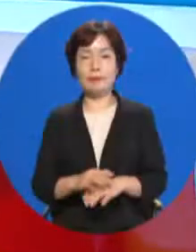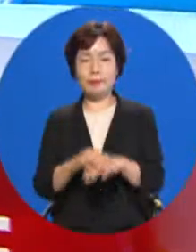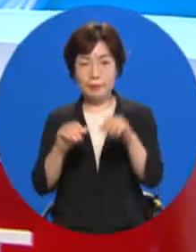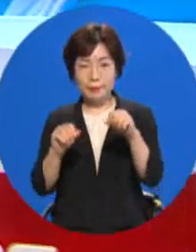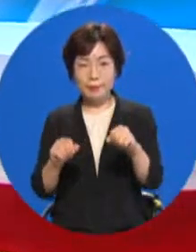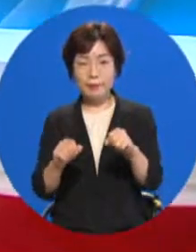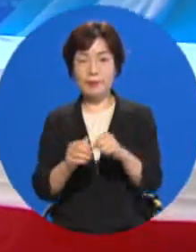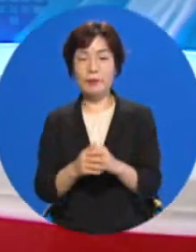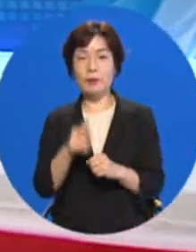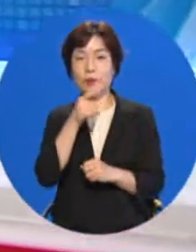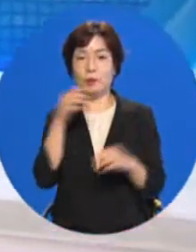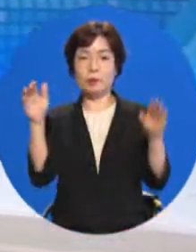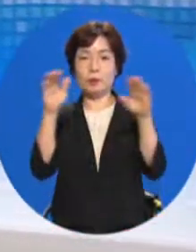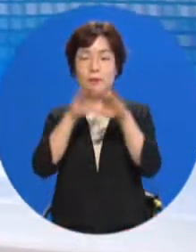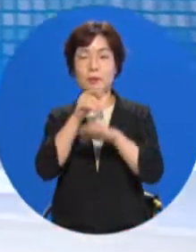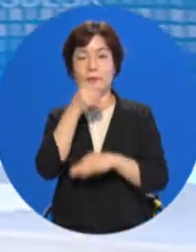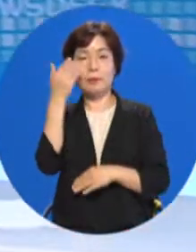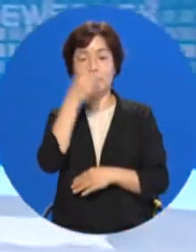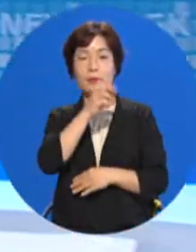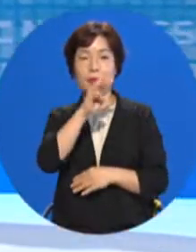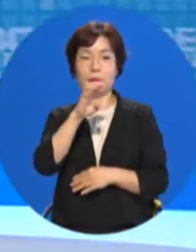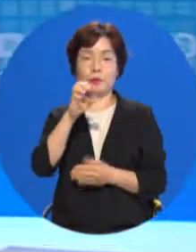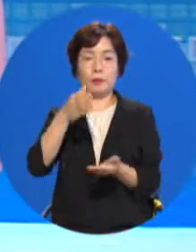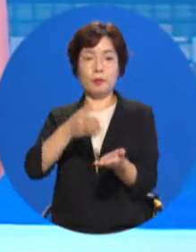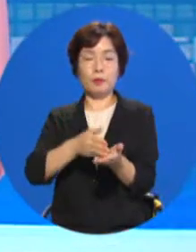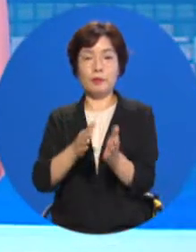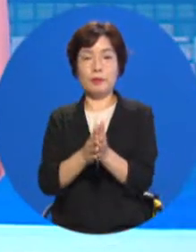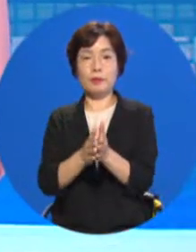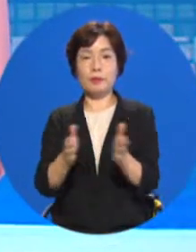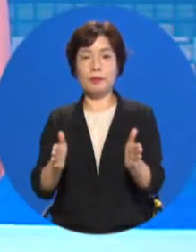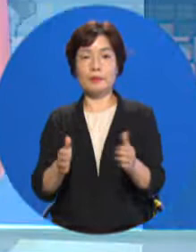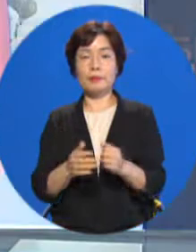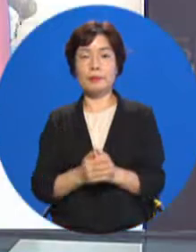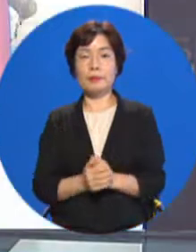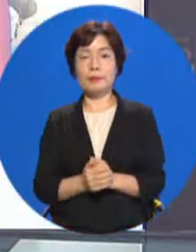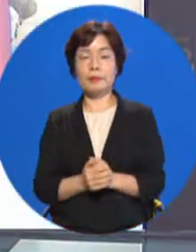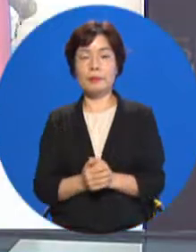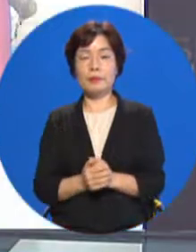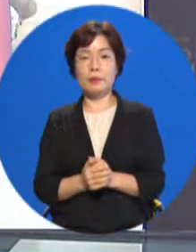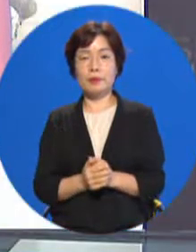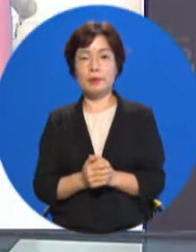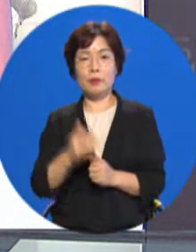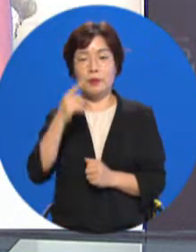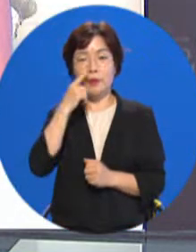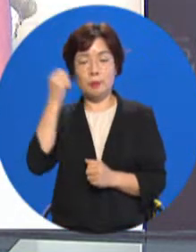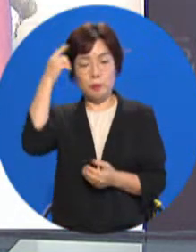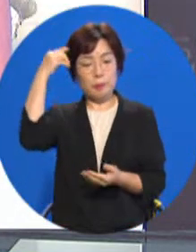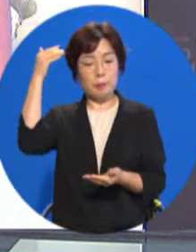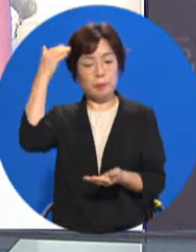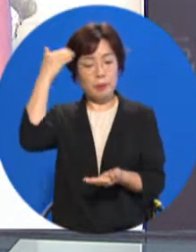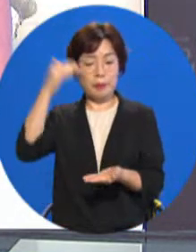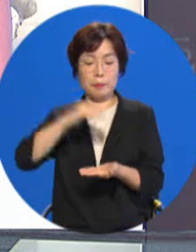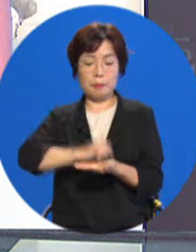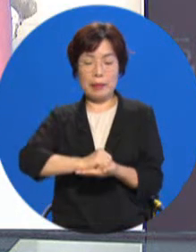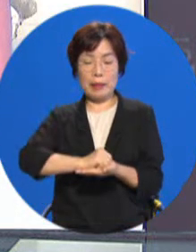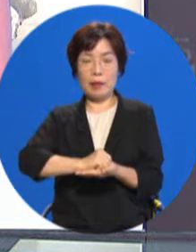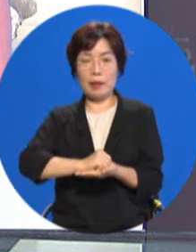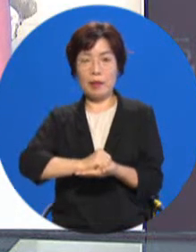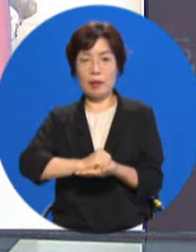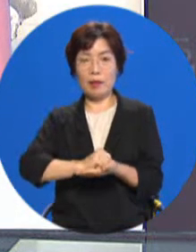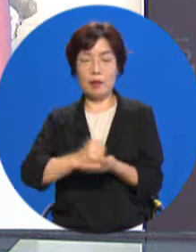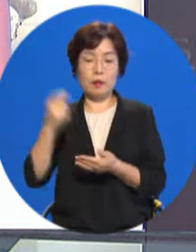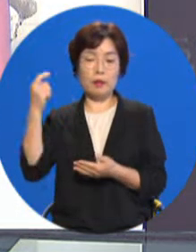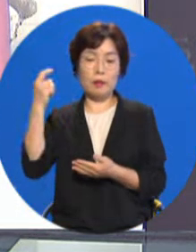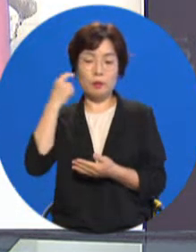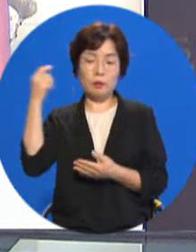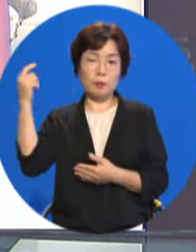여러분 안녕하십니까. 수요일 밤 여수 MBC 뉴스데스크입니다. 경술국치 비보를 듣고 절명시를 남긴 뒤 자결한